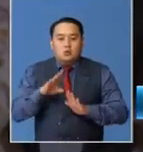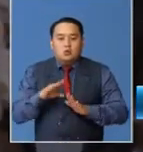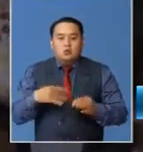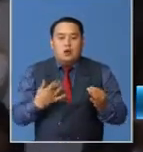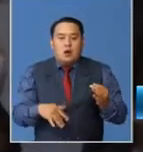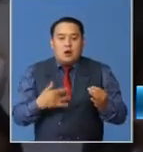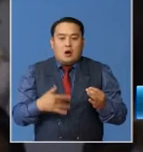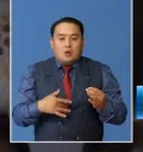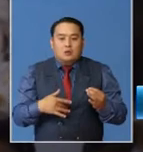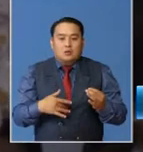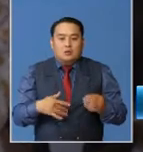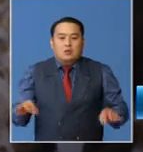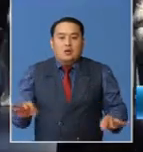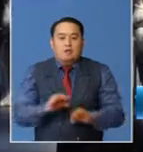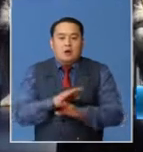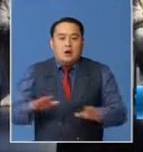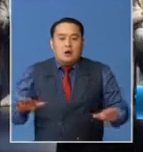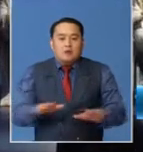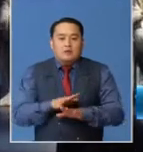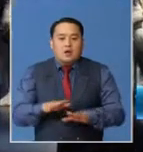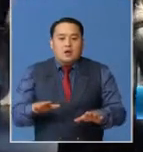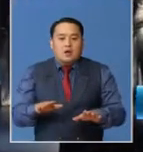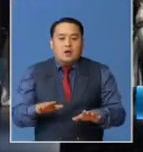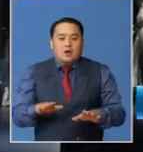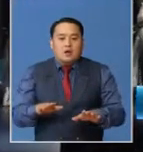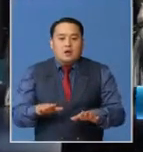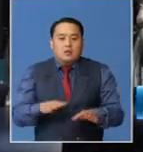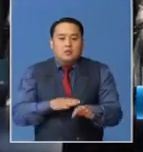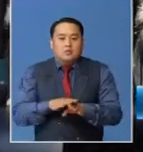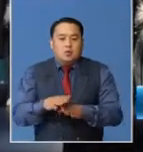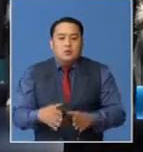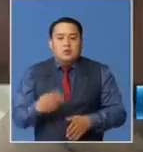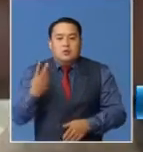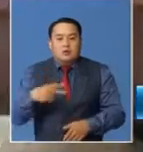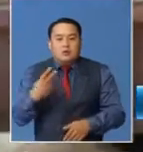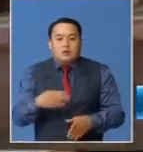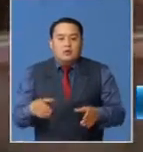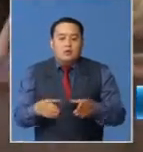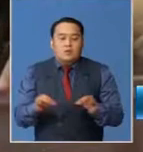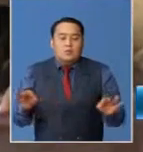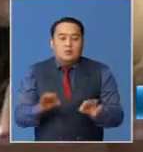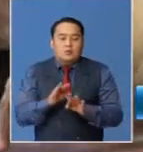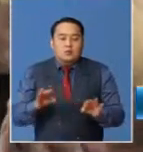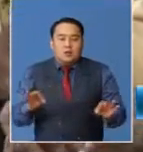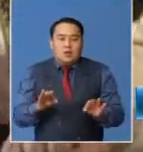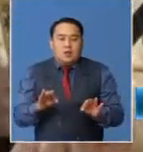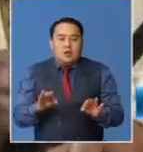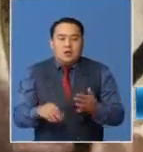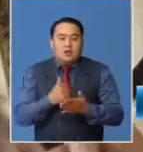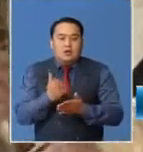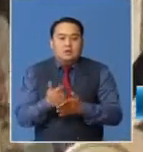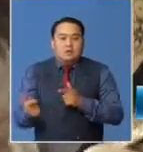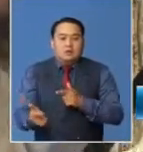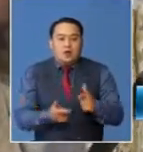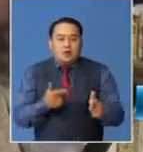күйші, термеші, солисты классического и эстрадного вокала исполнили более 20 композиционных номеров. Основной заготовкой